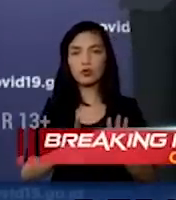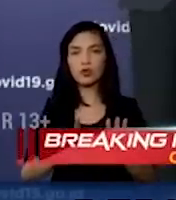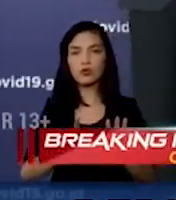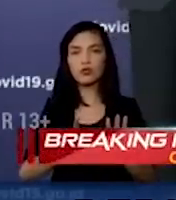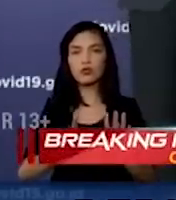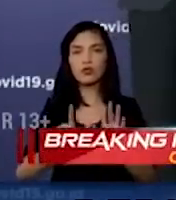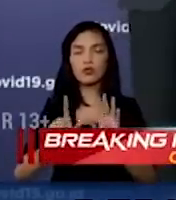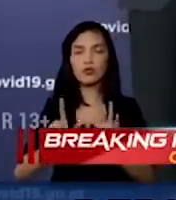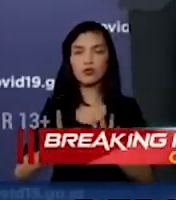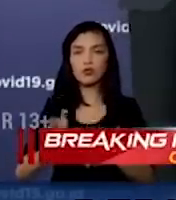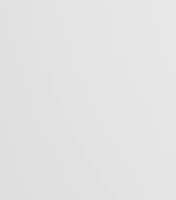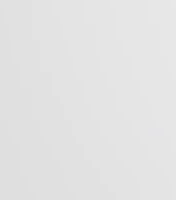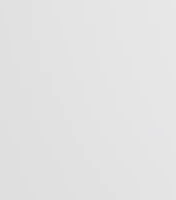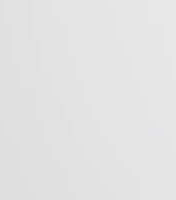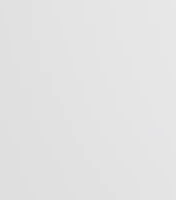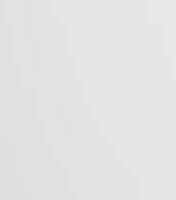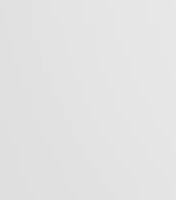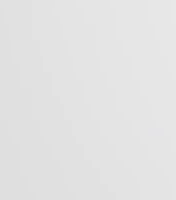57772